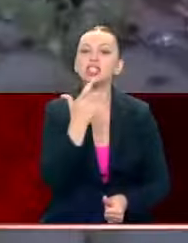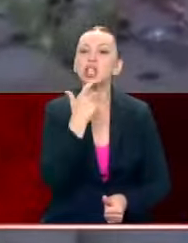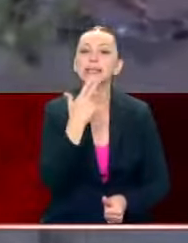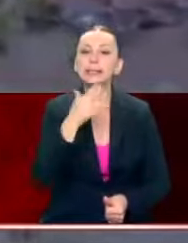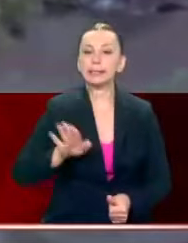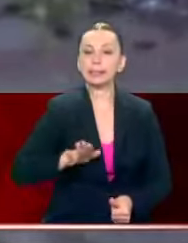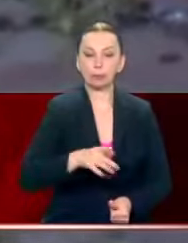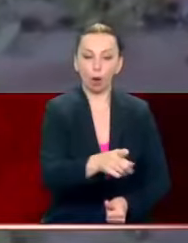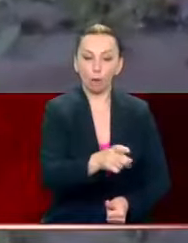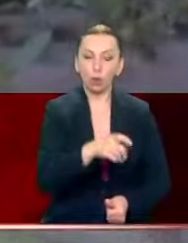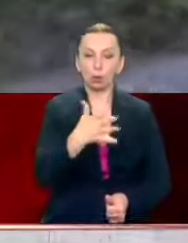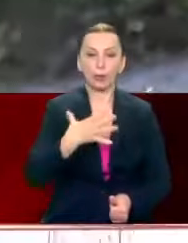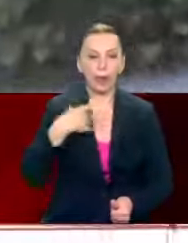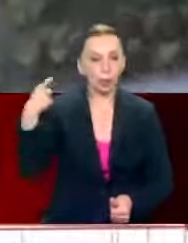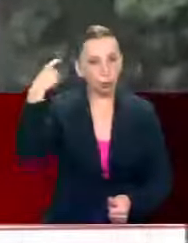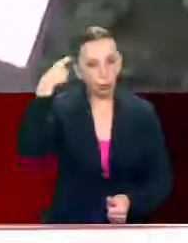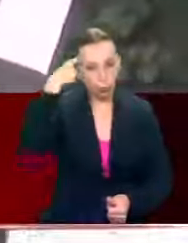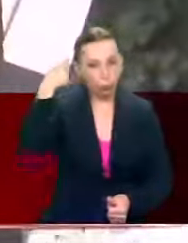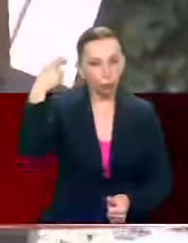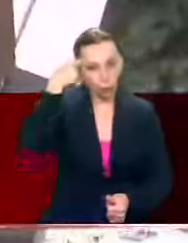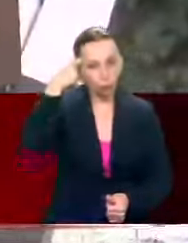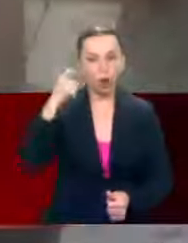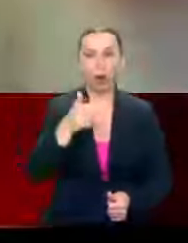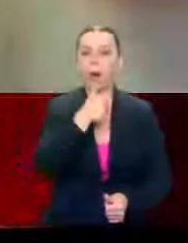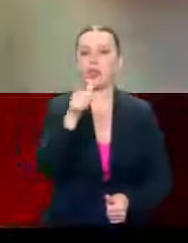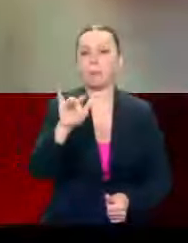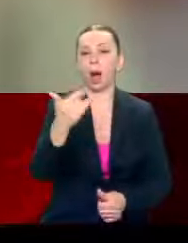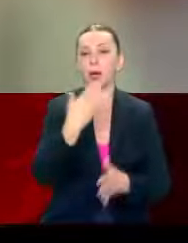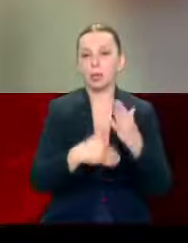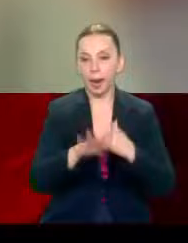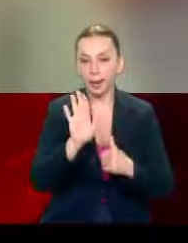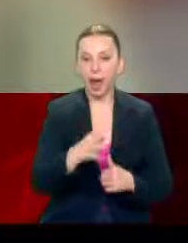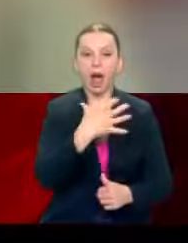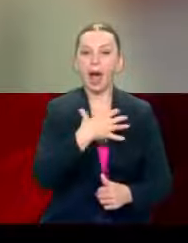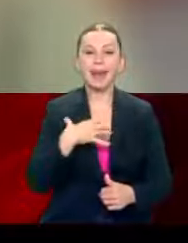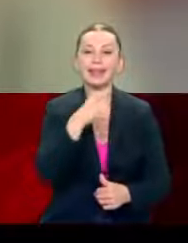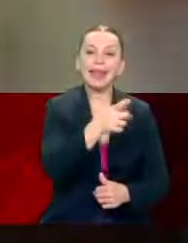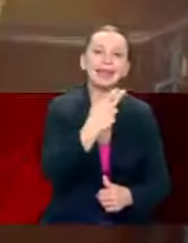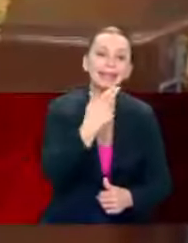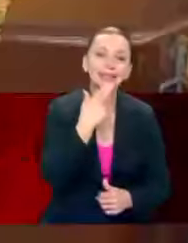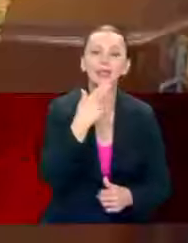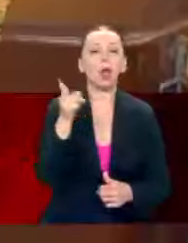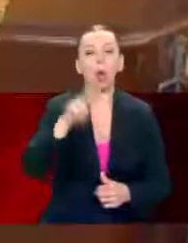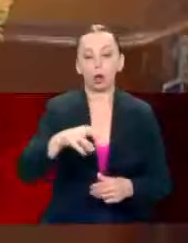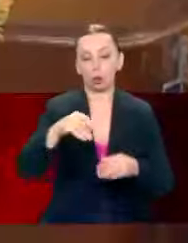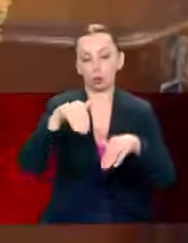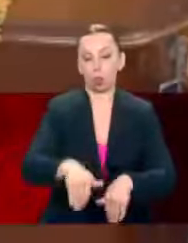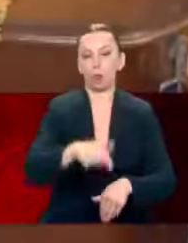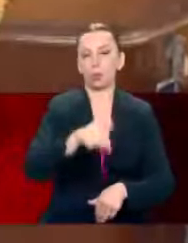etti. Sonra da tabancayı başına dayadı. Tetiği çekti, ağır yaralandı. Hayatını kaybeden anne ve kızı bugün toprağa verildi.